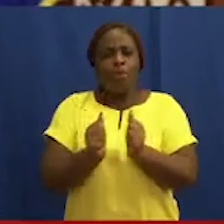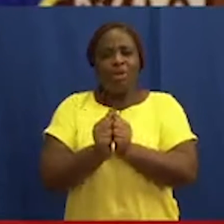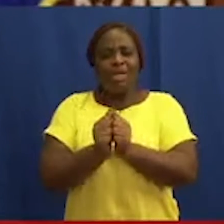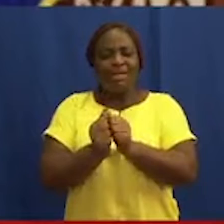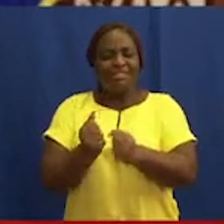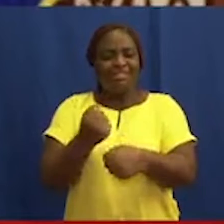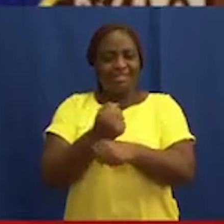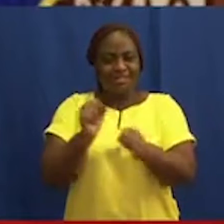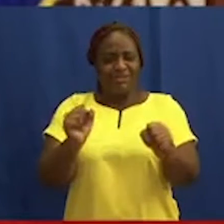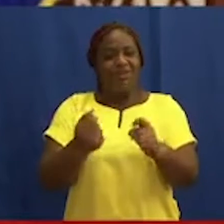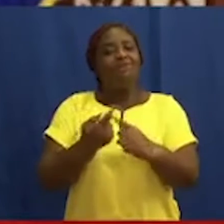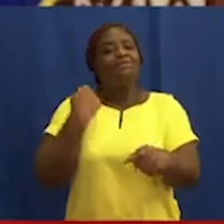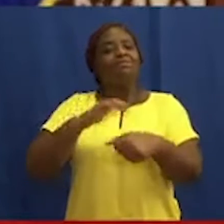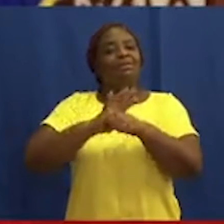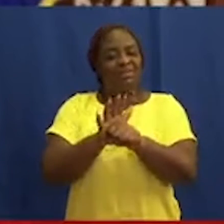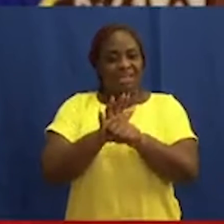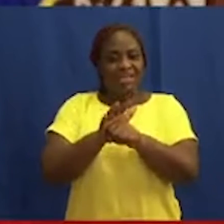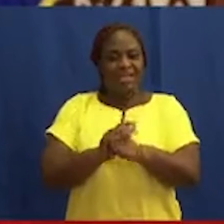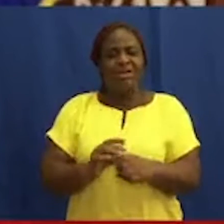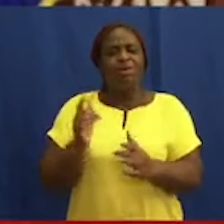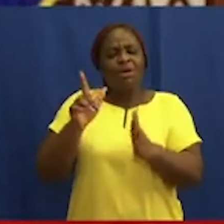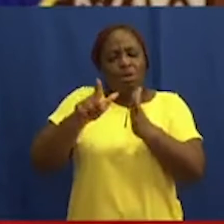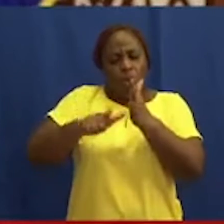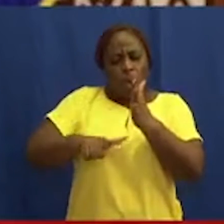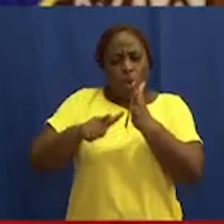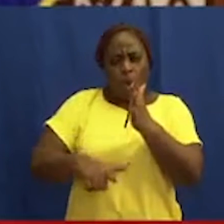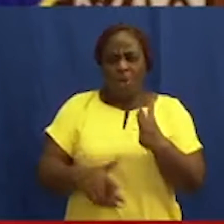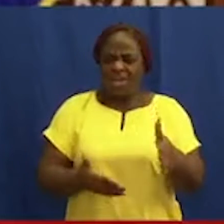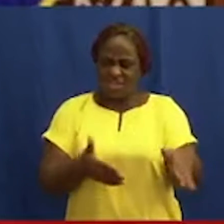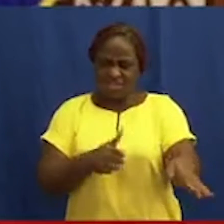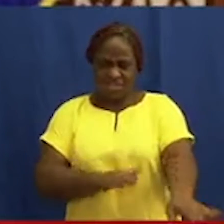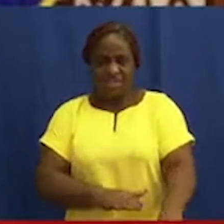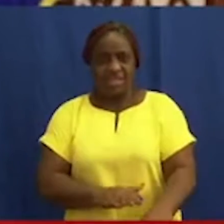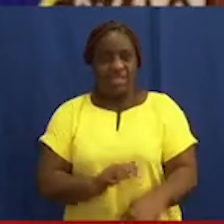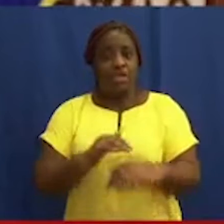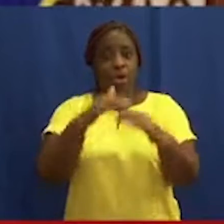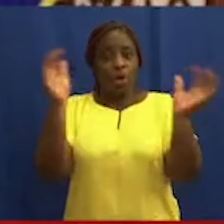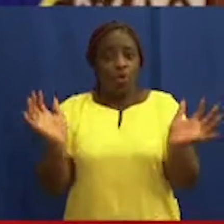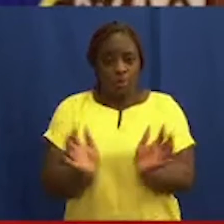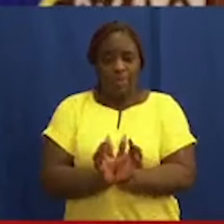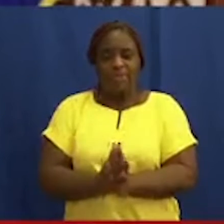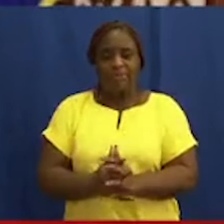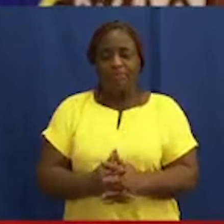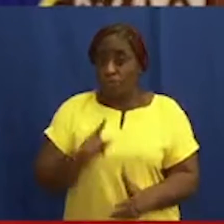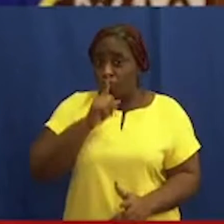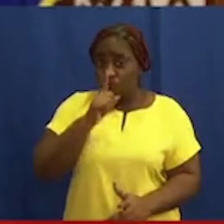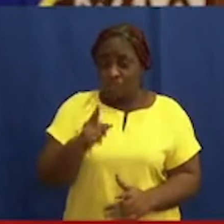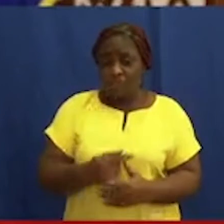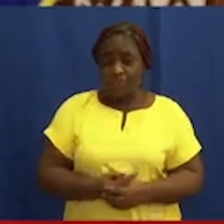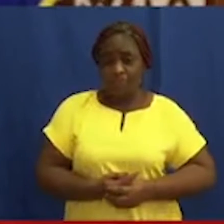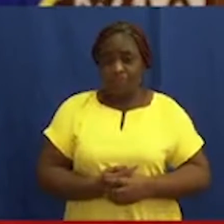yabo game da yadda muka tafiyar da al'amuran COVID. Bai buya gare mu ba yadda cikin